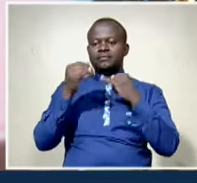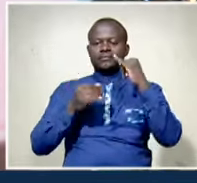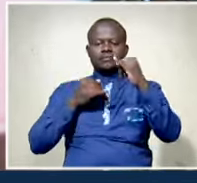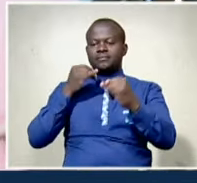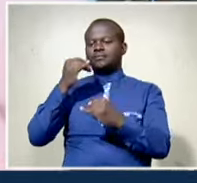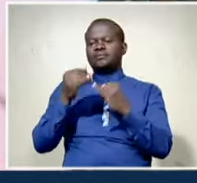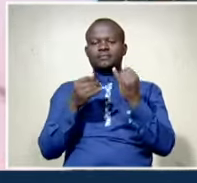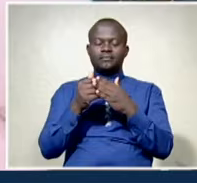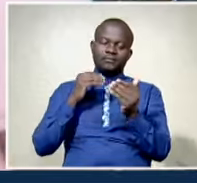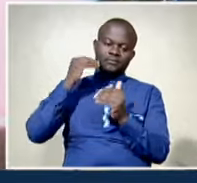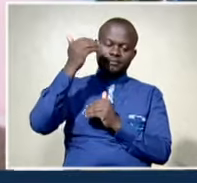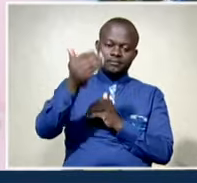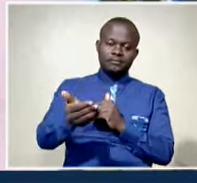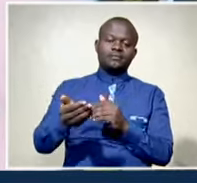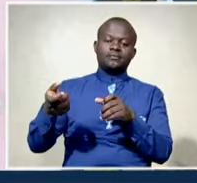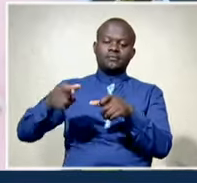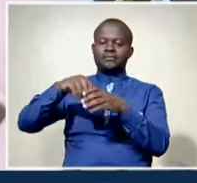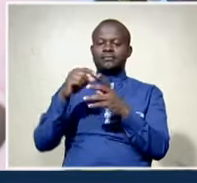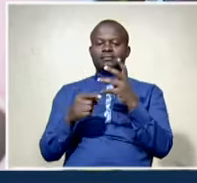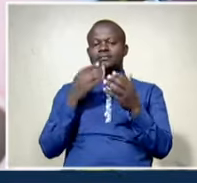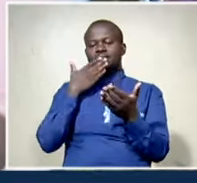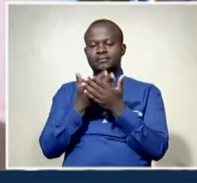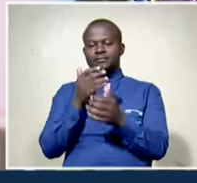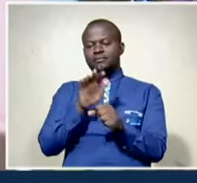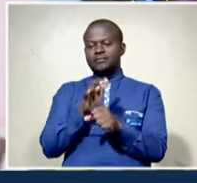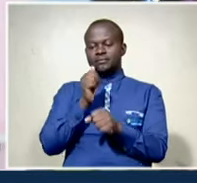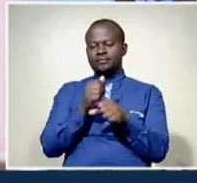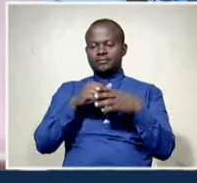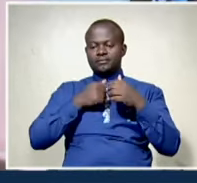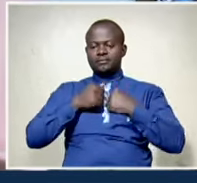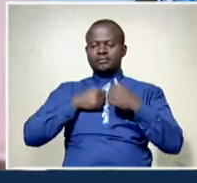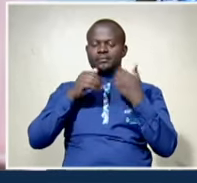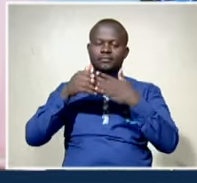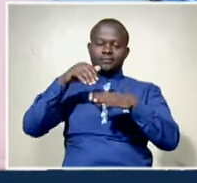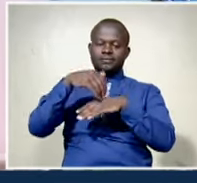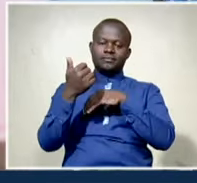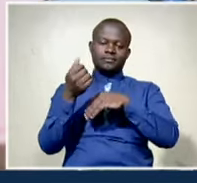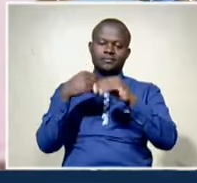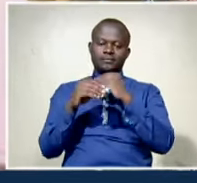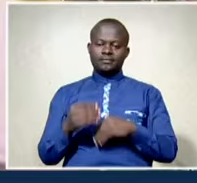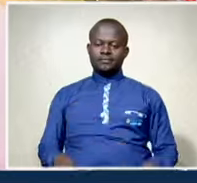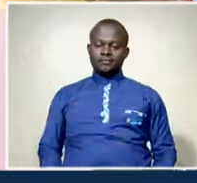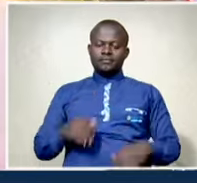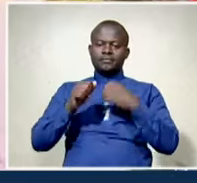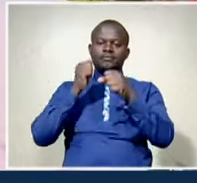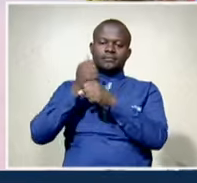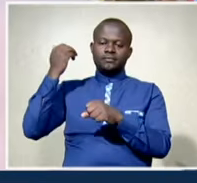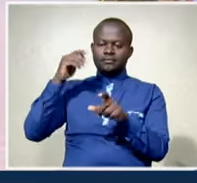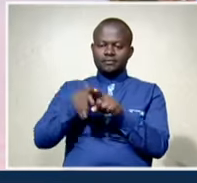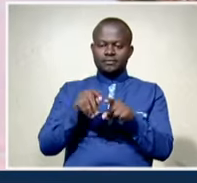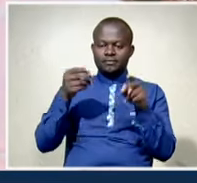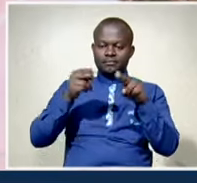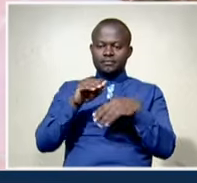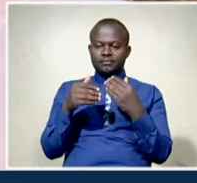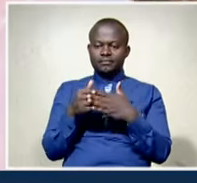mpuzamahanga bityo tukongera byinshi byiza bikorerwa mu Rwanda byoherezwa ku isoko mpuzamahanga. Umwaka ushize expo nk'iyingiyi yari